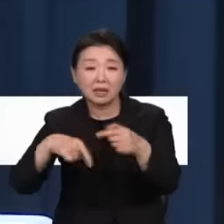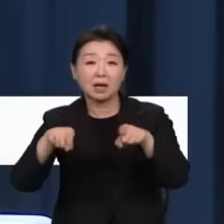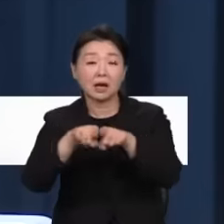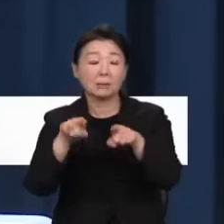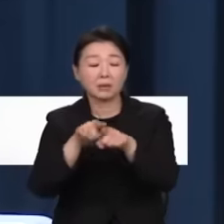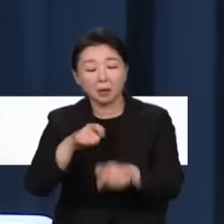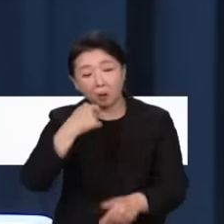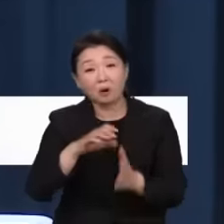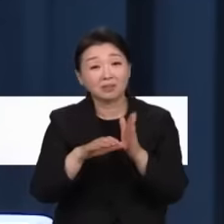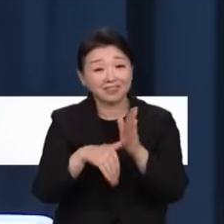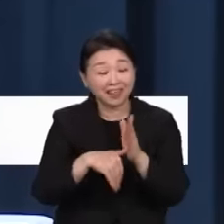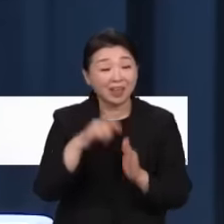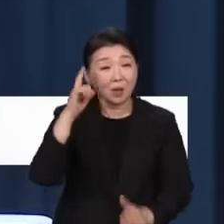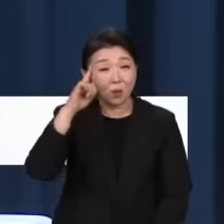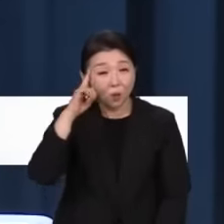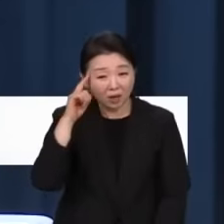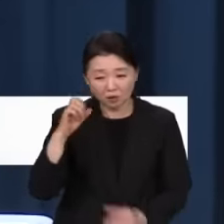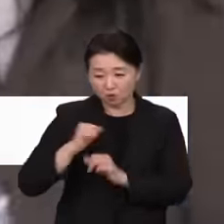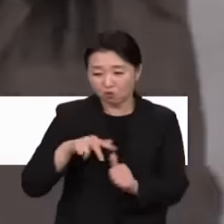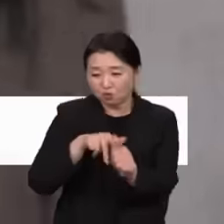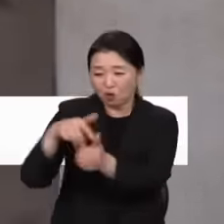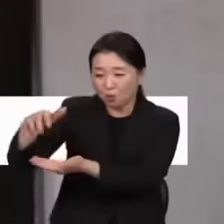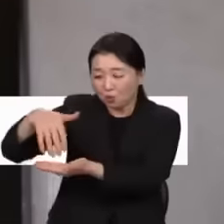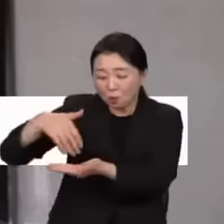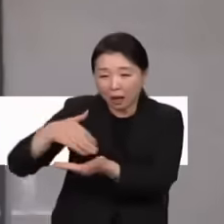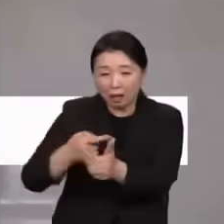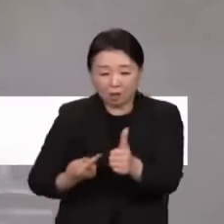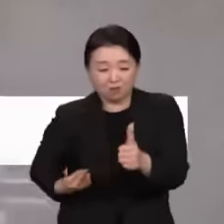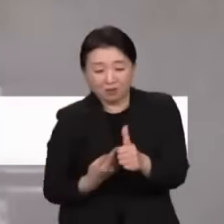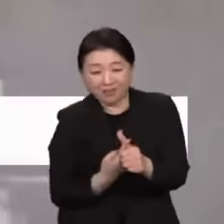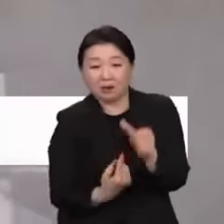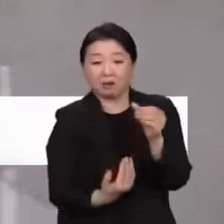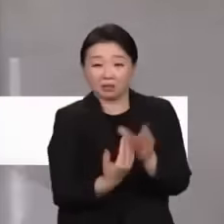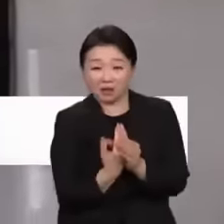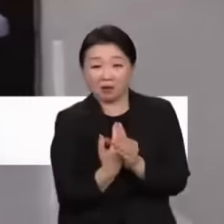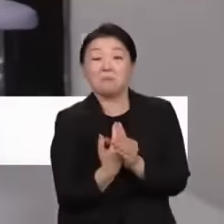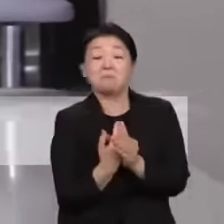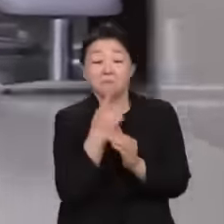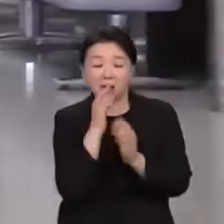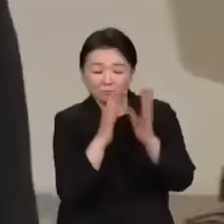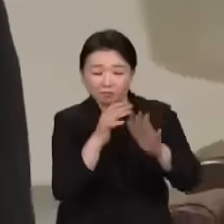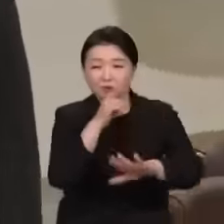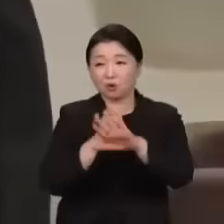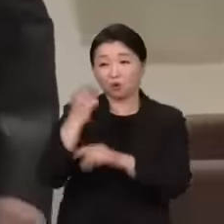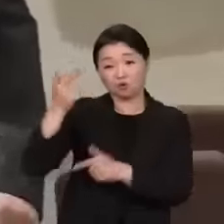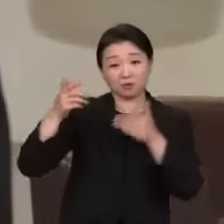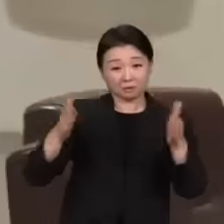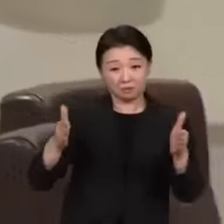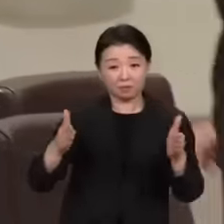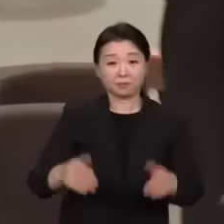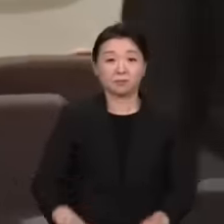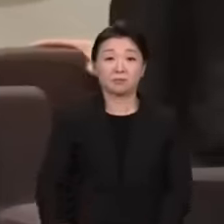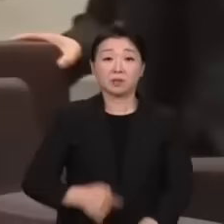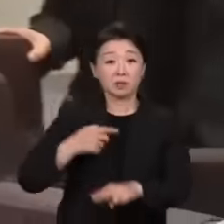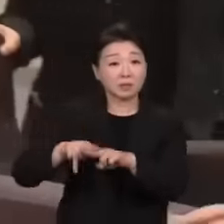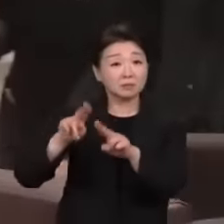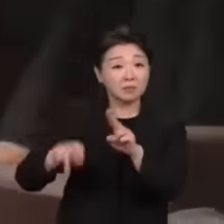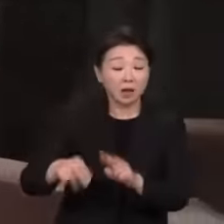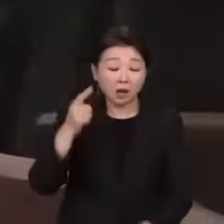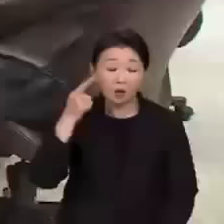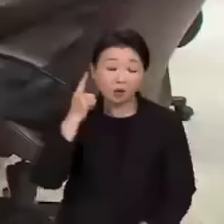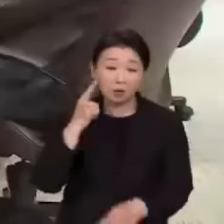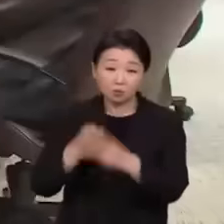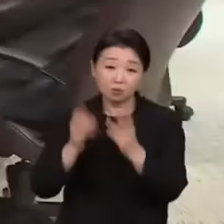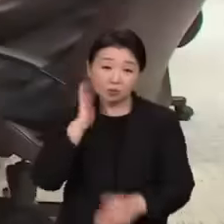식사자리에서 정보사 흉기 테러 사건을 거론해 논란이 된 지 엿새 만입니다. 윤 대통령은 대통령실